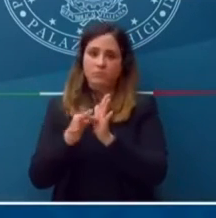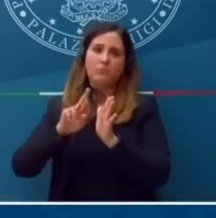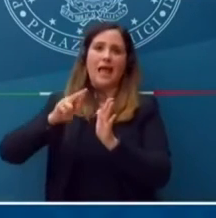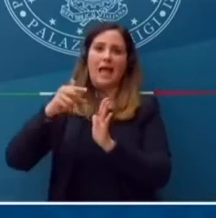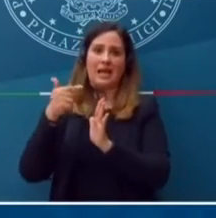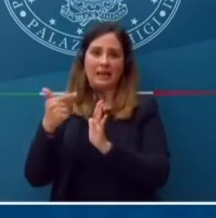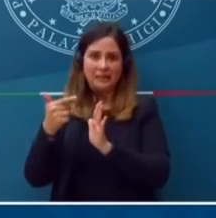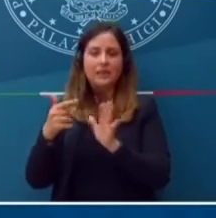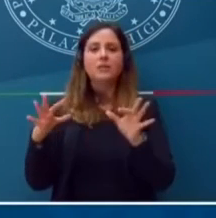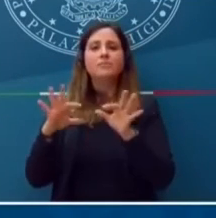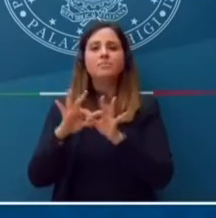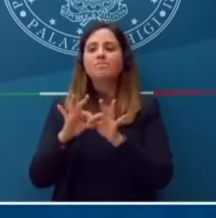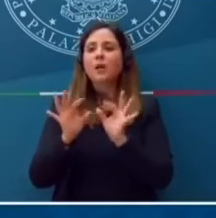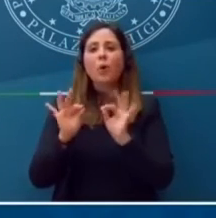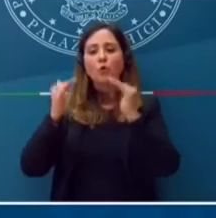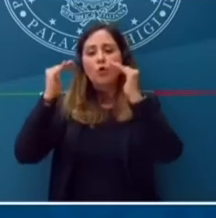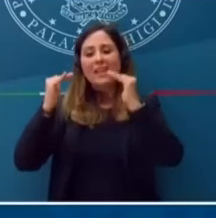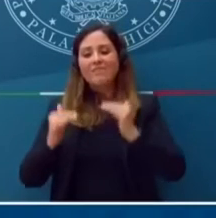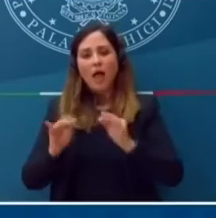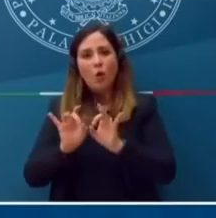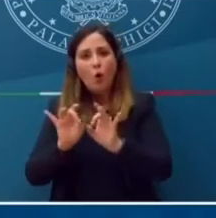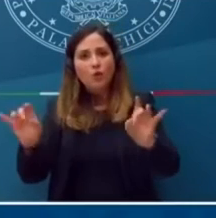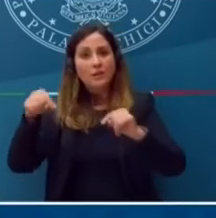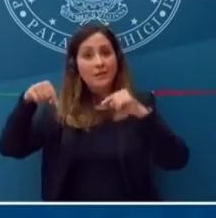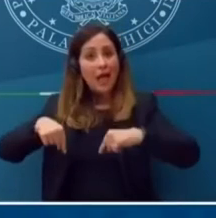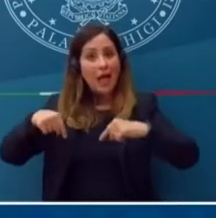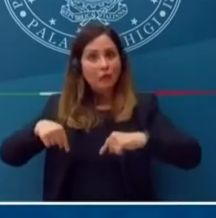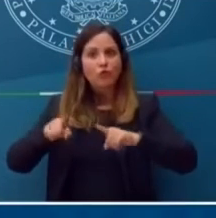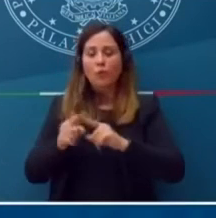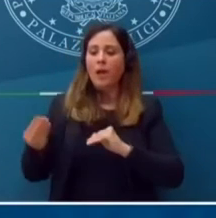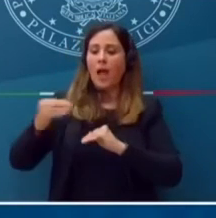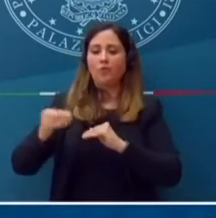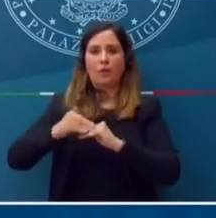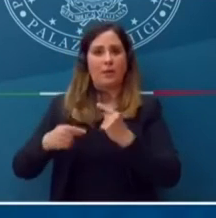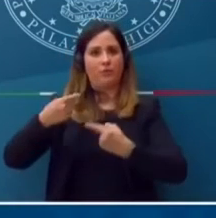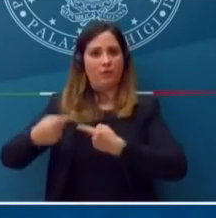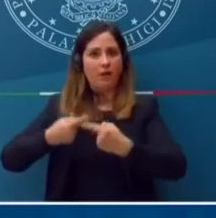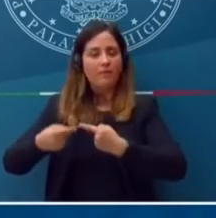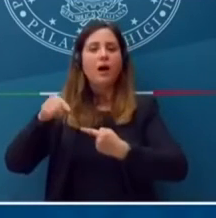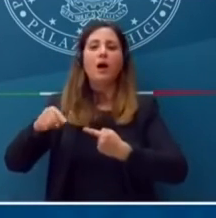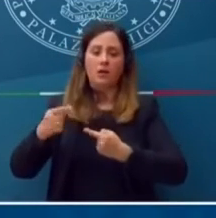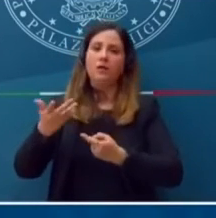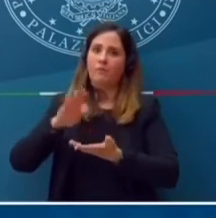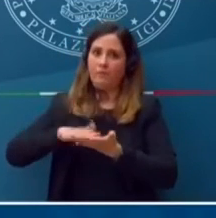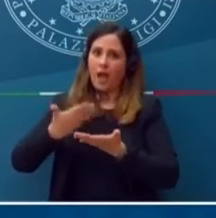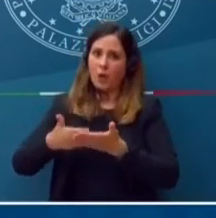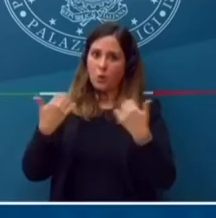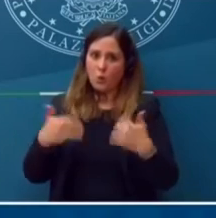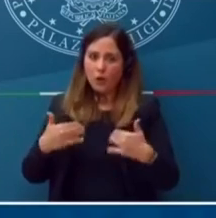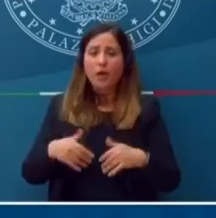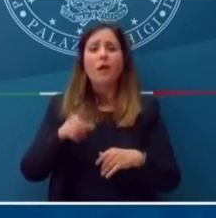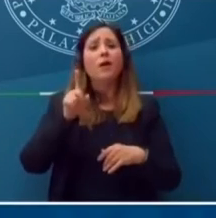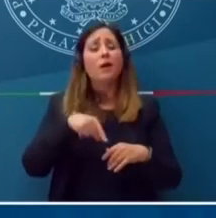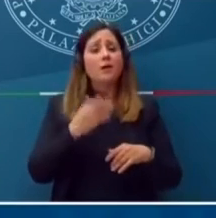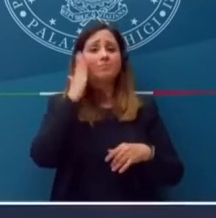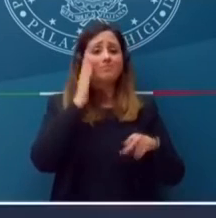di contagiosità attualizzato, mantiene un suo valore. L'occupazione dei posti letto nelle